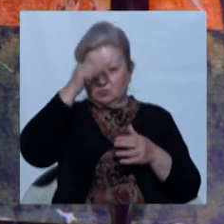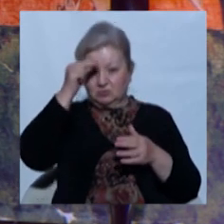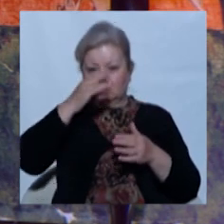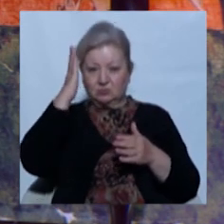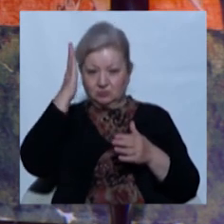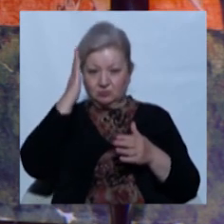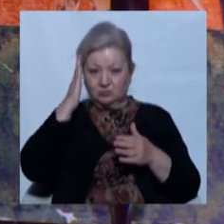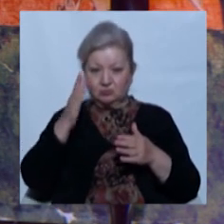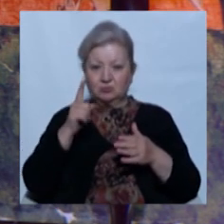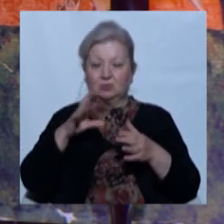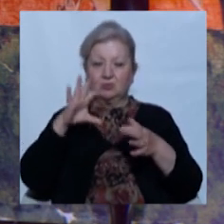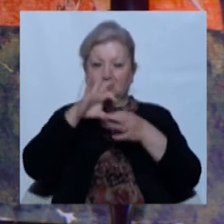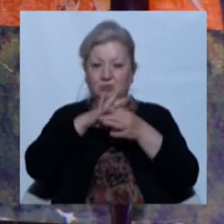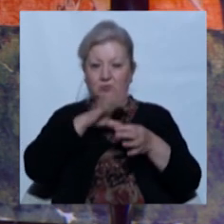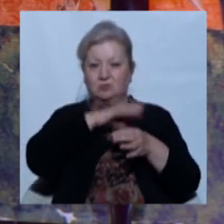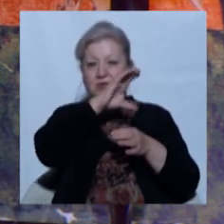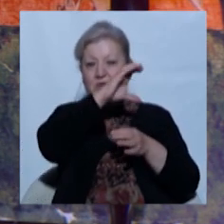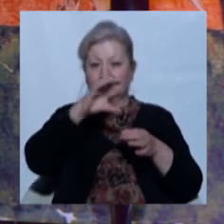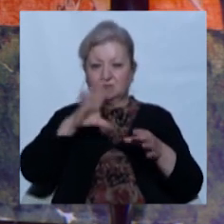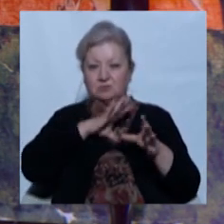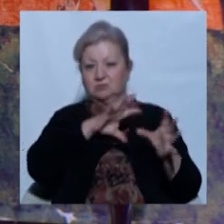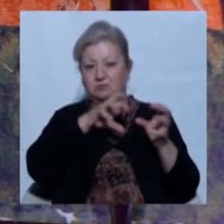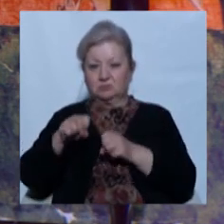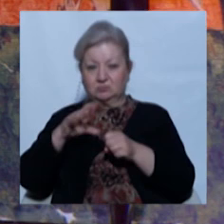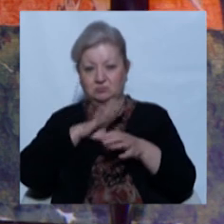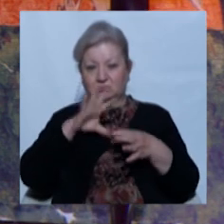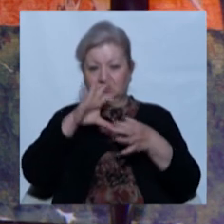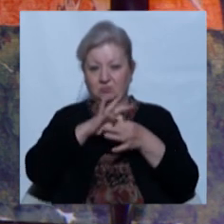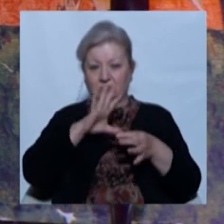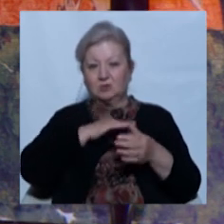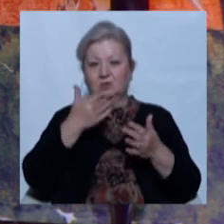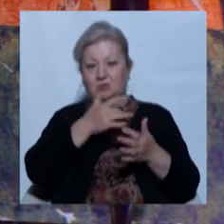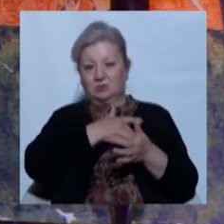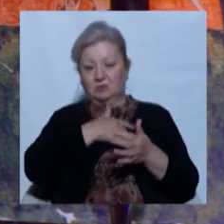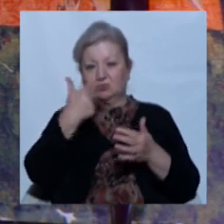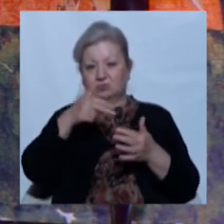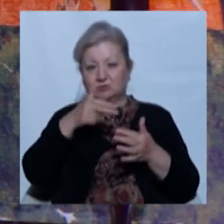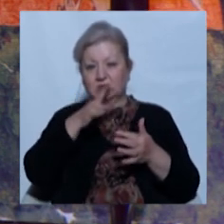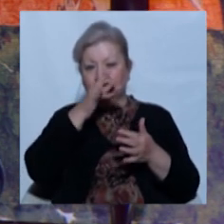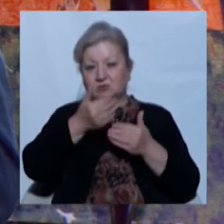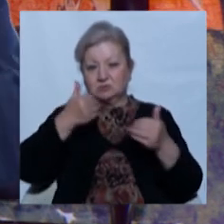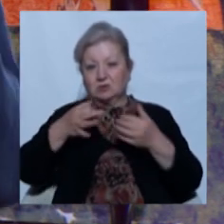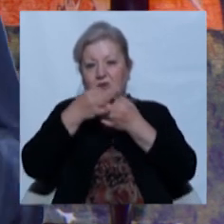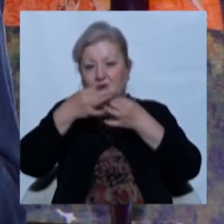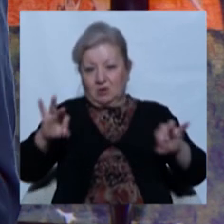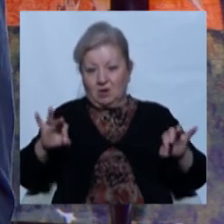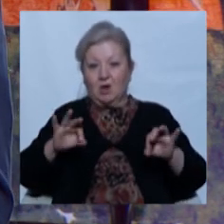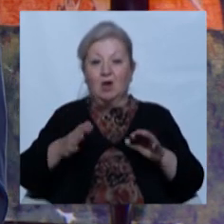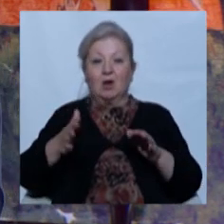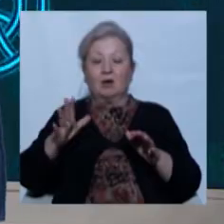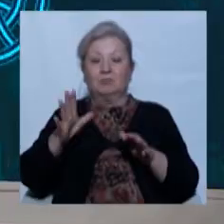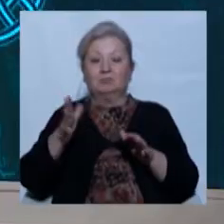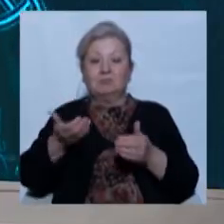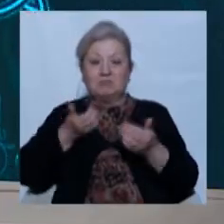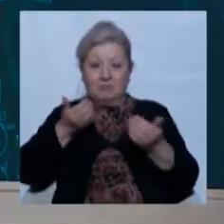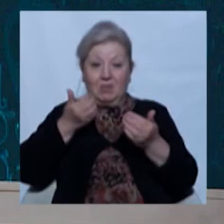და დაპყრობილი იყო საქართველო და დაახლოებით 30 წლის წინ განთავისუფლდა და სანამ განთავისუფლდა აი საბჭოთა კავშირში,